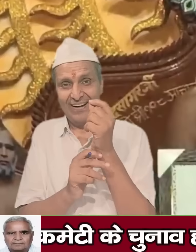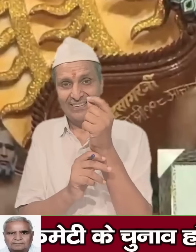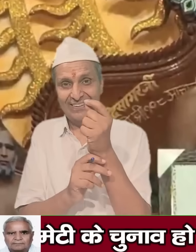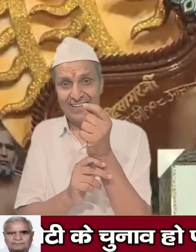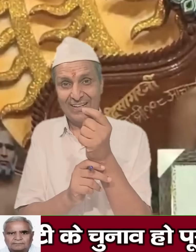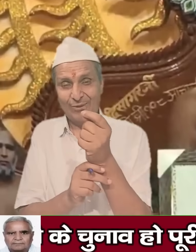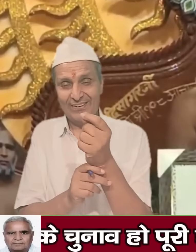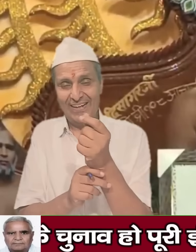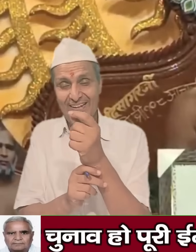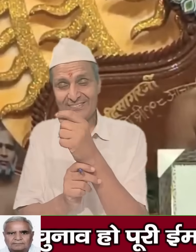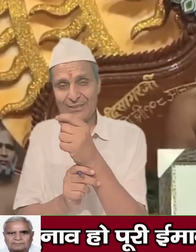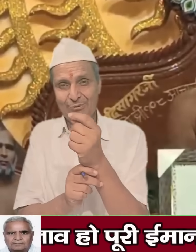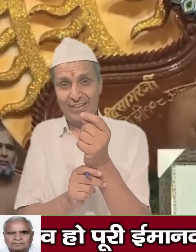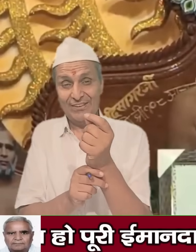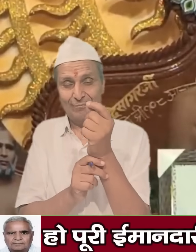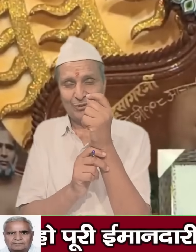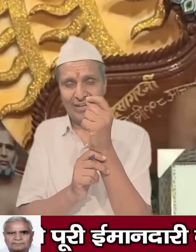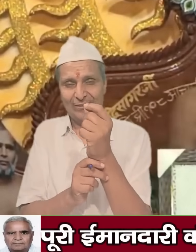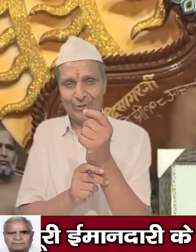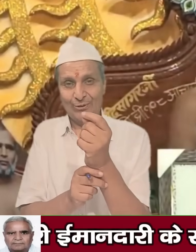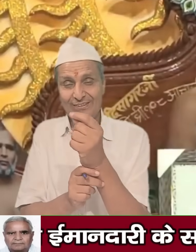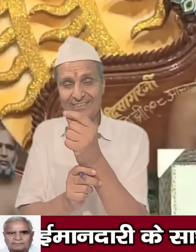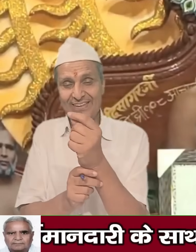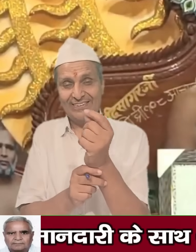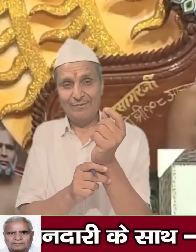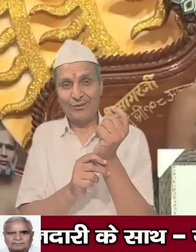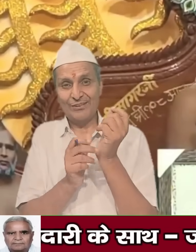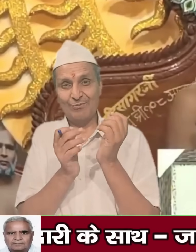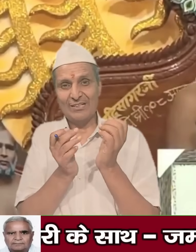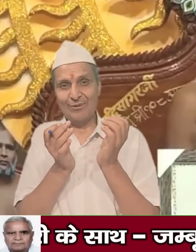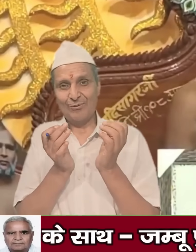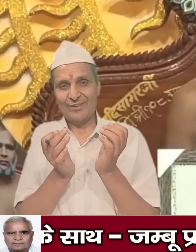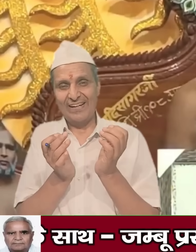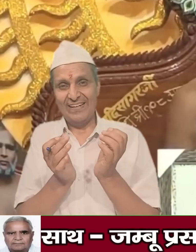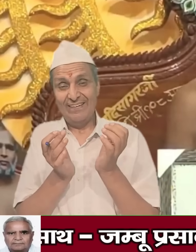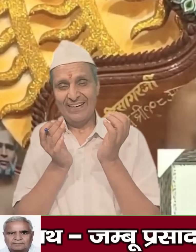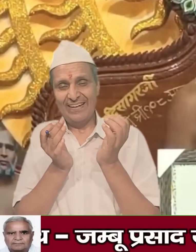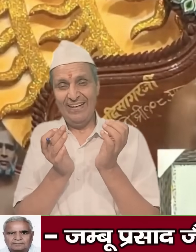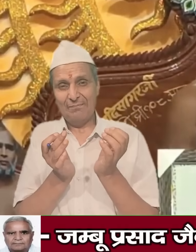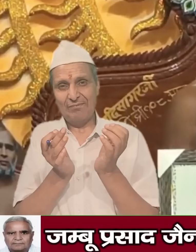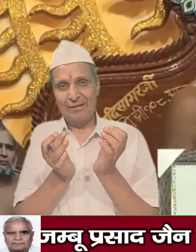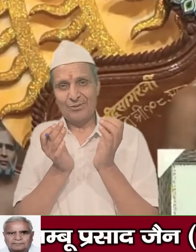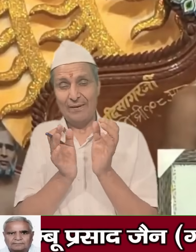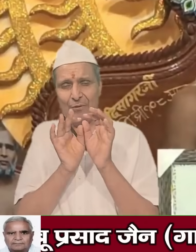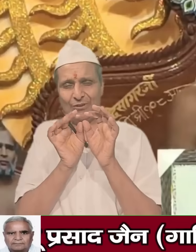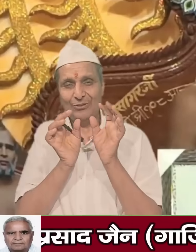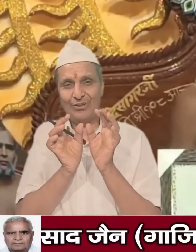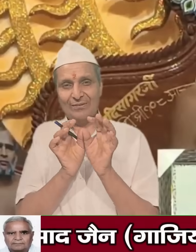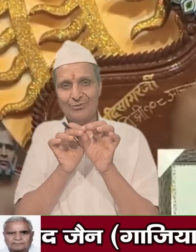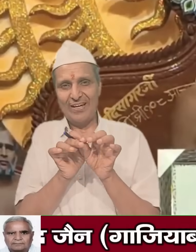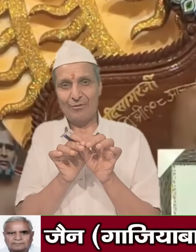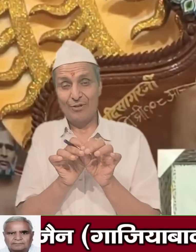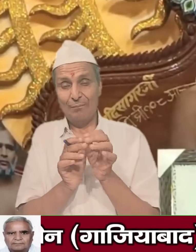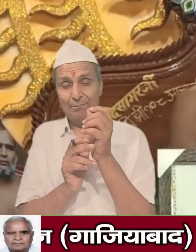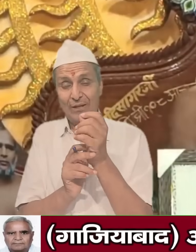और आज जितना कल बोला था सचमुच इतना मुस्कुराया लोगों को जितना शायद पूरी चतुर्मास में लोग मुस्कुराए नहीं थे। कल एक प्रवचन में मुस्कुराए, उसका छोटा